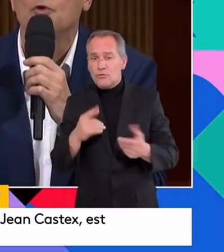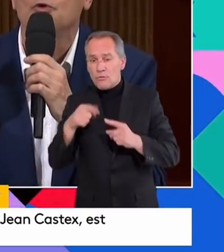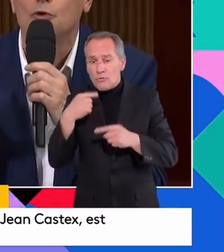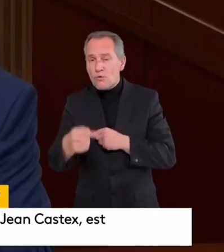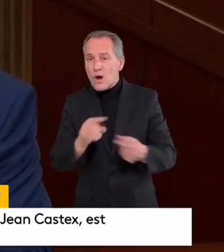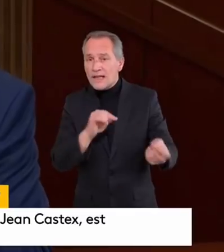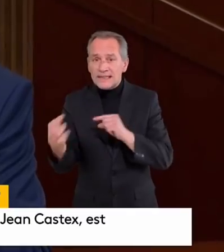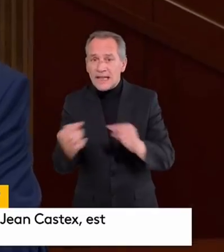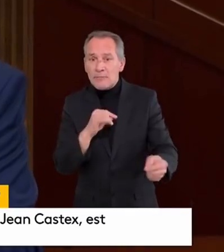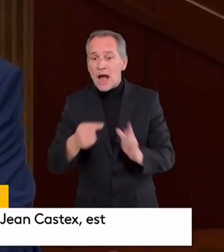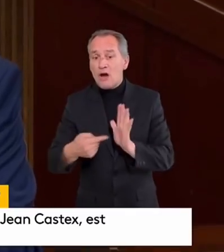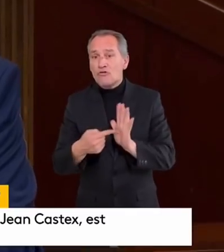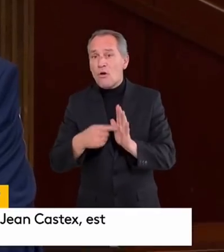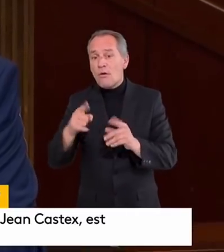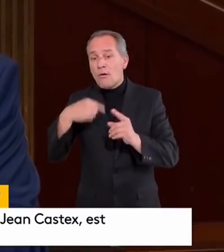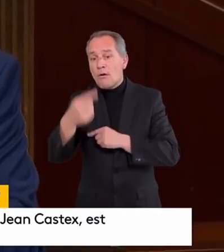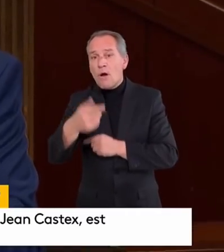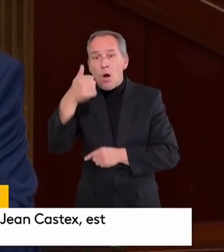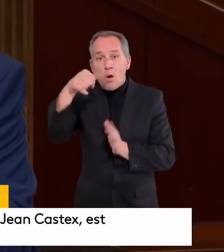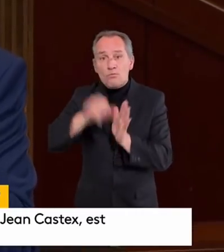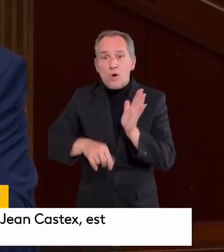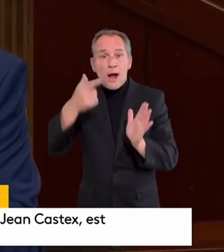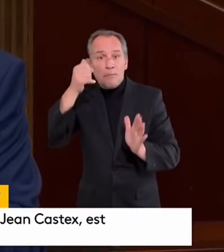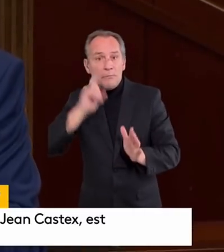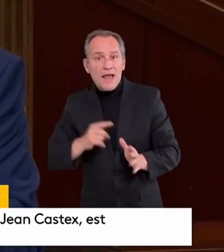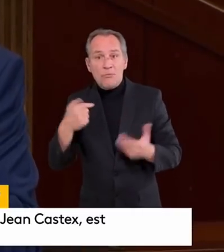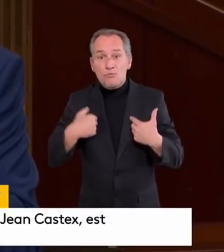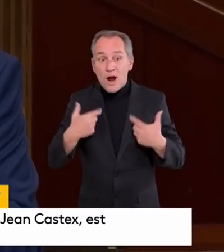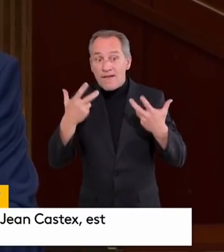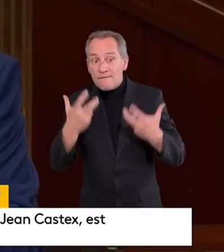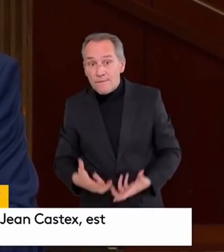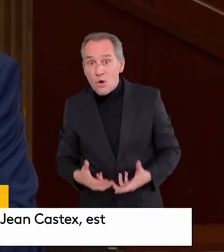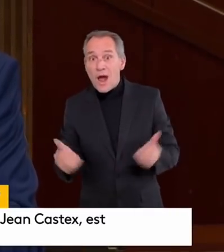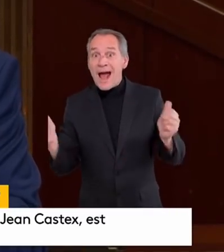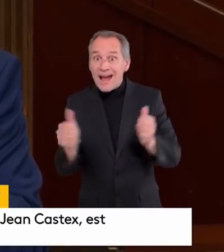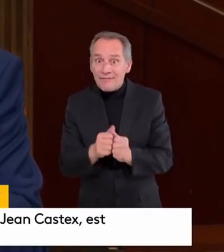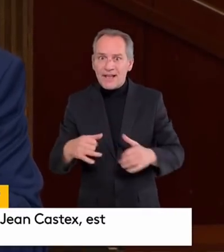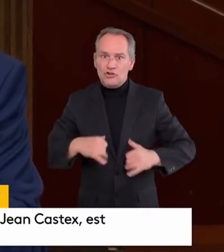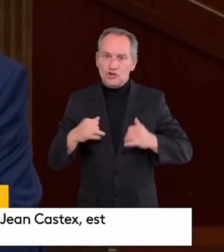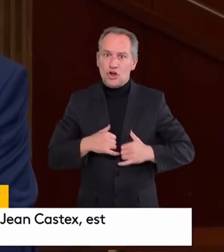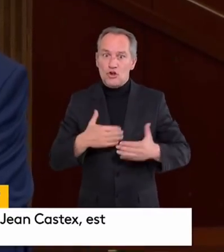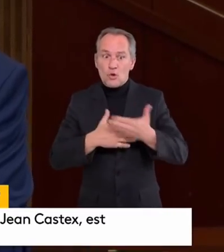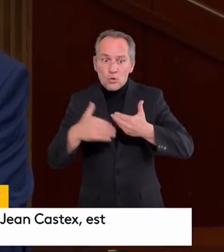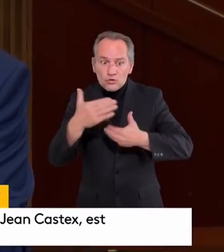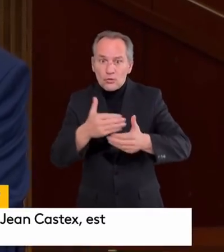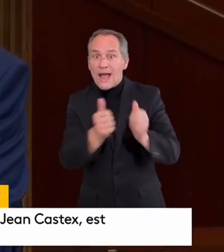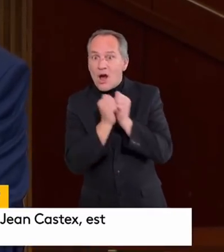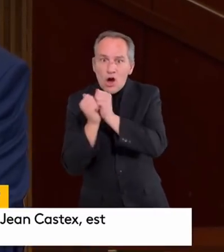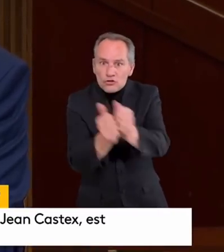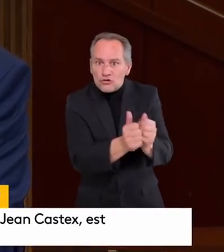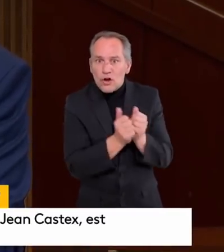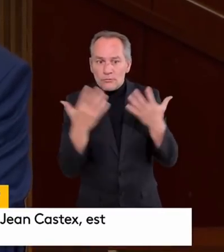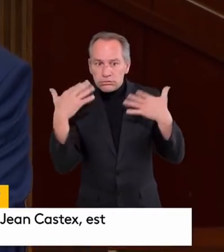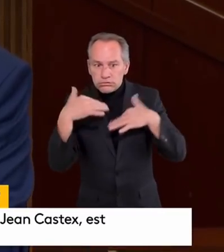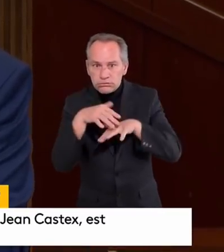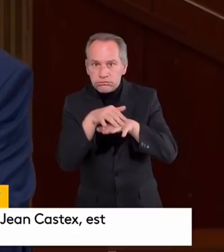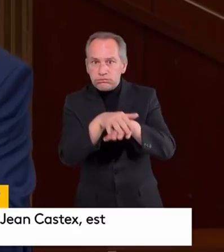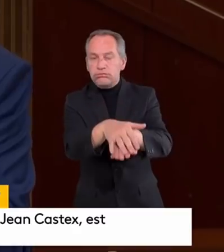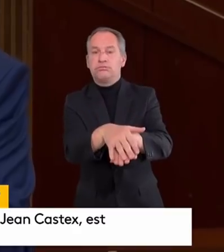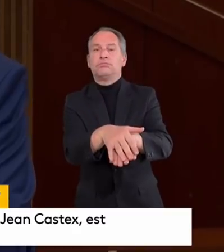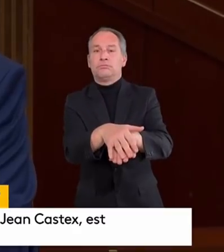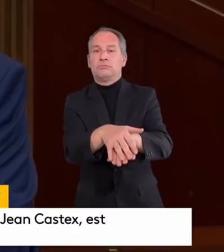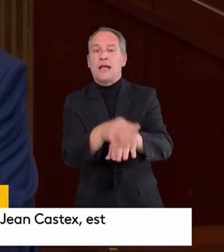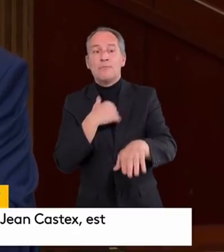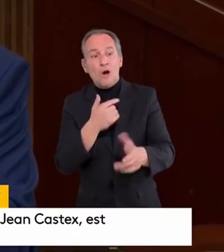qu'on le construise ensemble. Et moi, je veux construire avec la jeunesse ce qui correspond le plus à